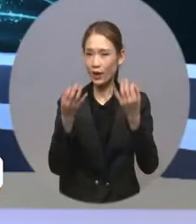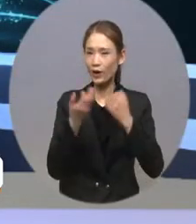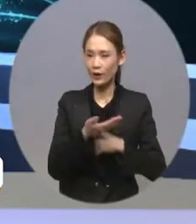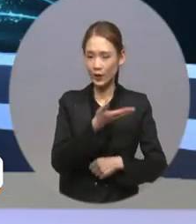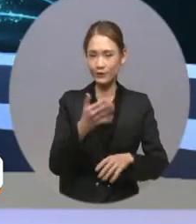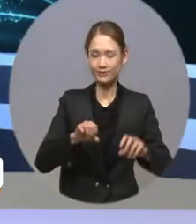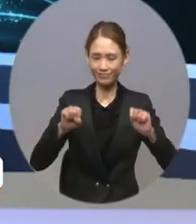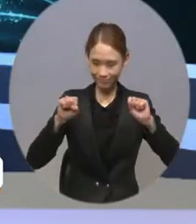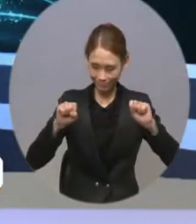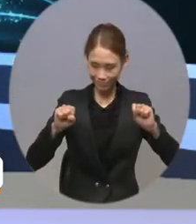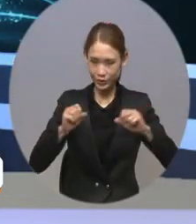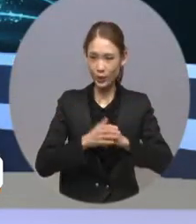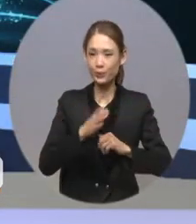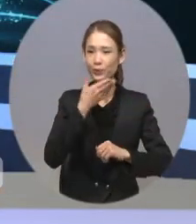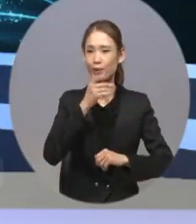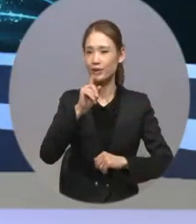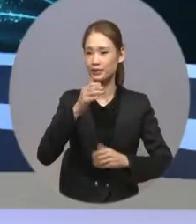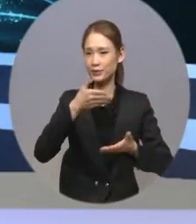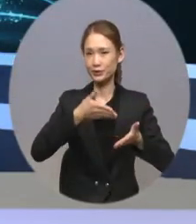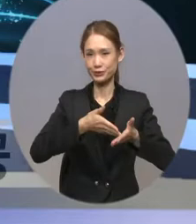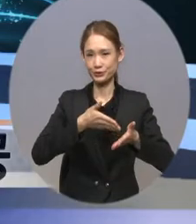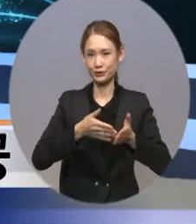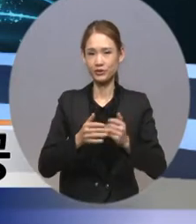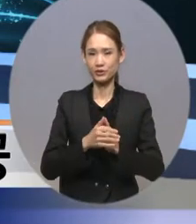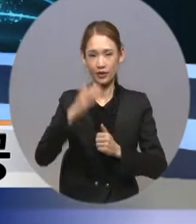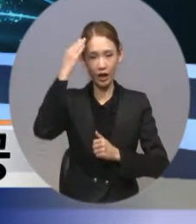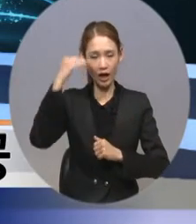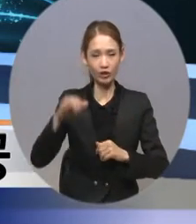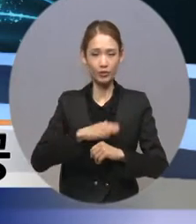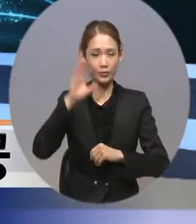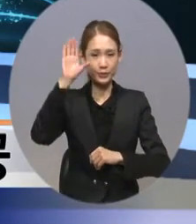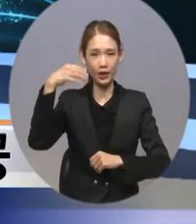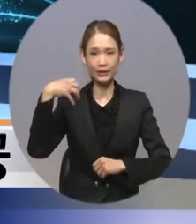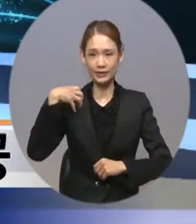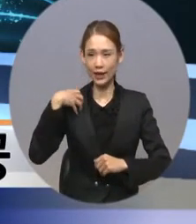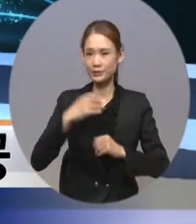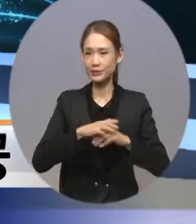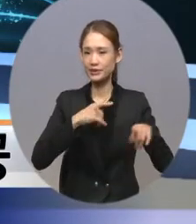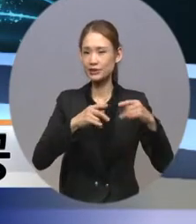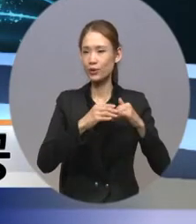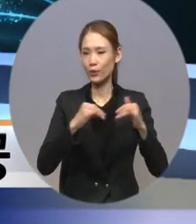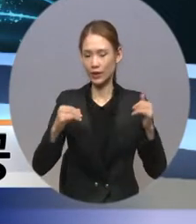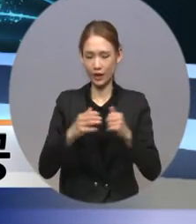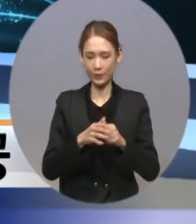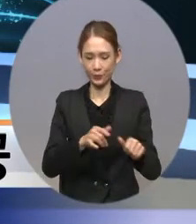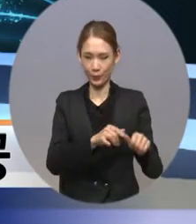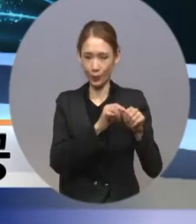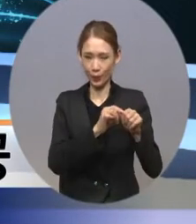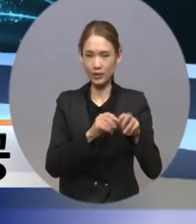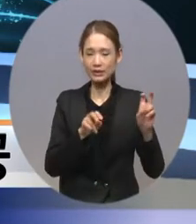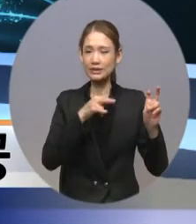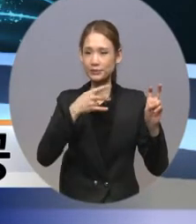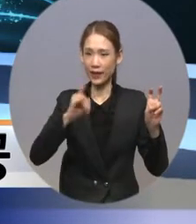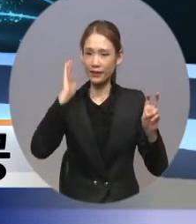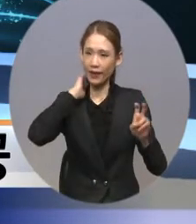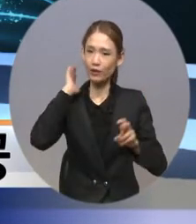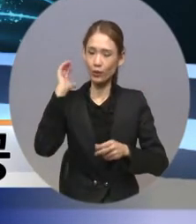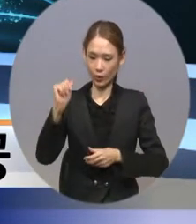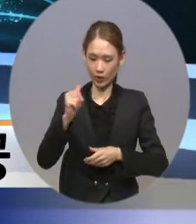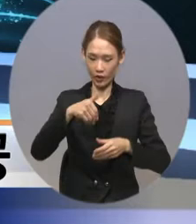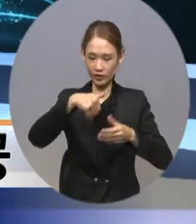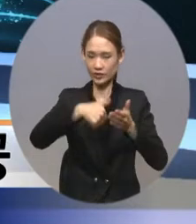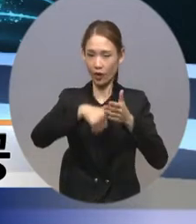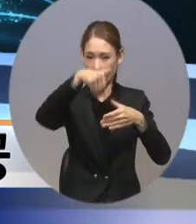시청자 여러분 안녕하십니까? 복지TV 뉴스입니다. 우리나라 미래를 책임질 지도자를 뽑는 제20대 대통령 선거가